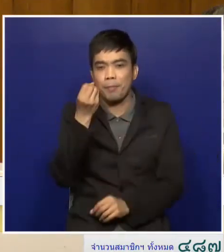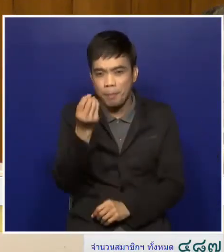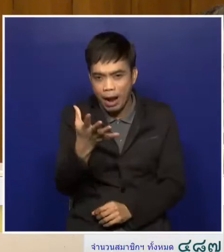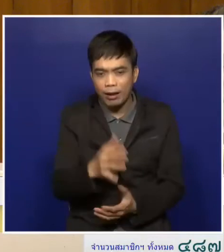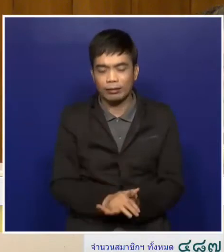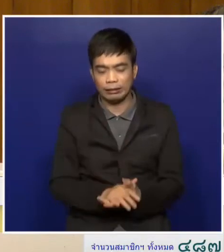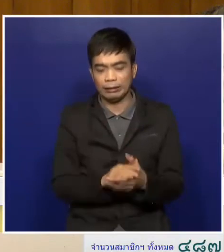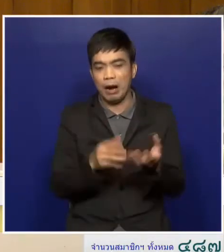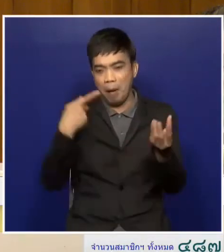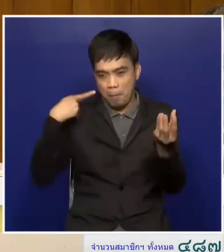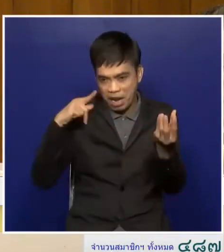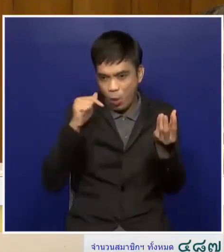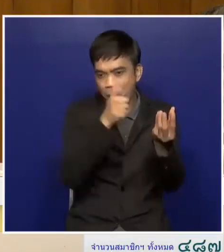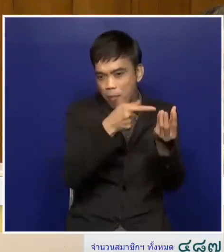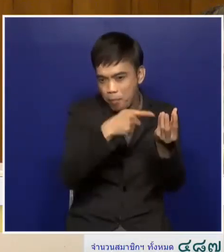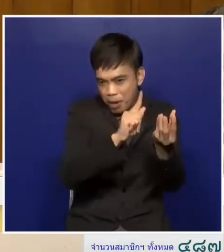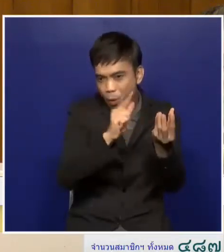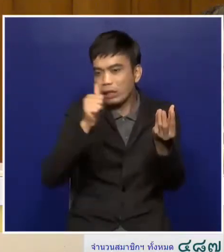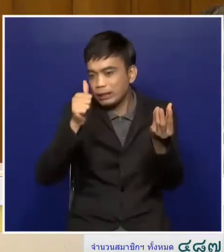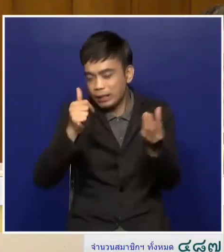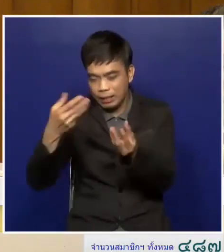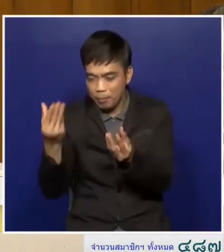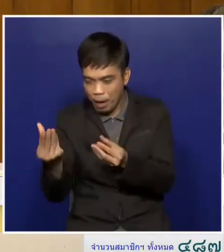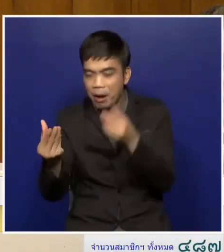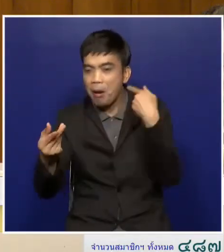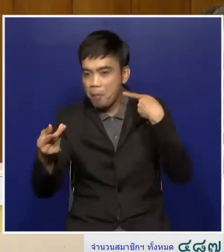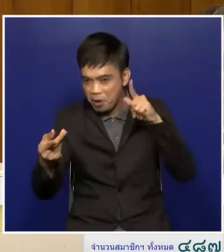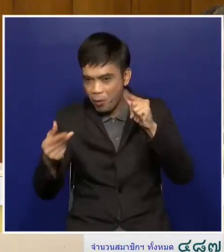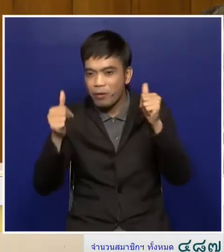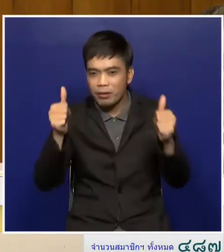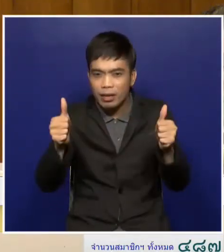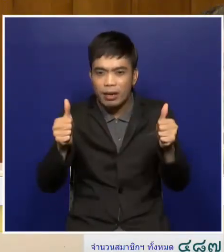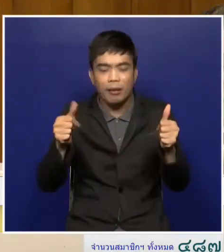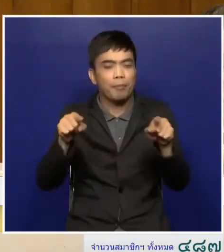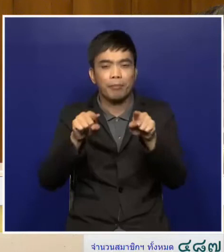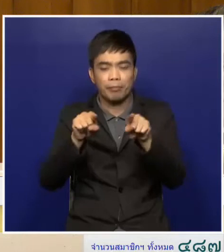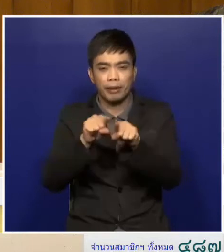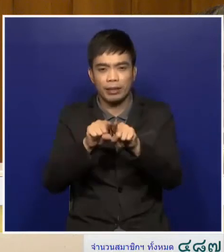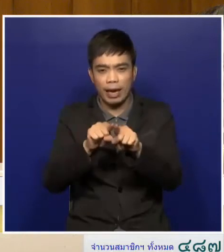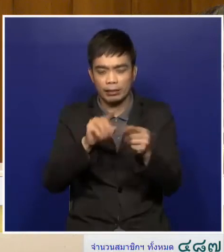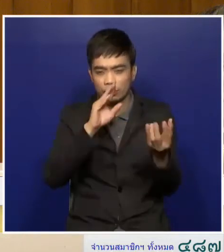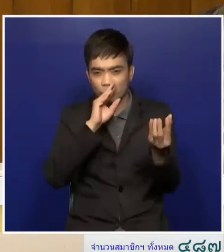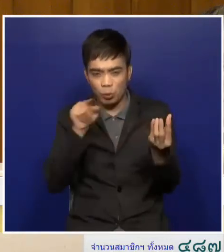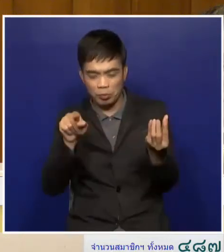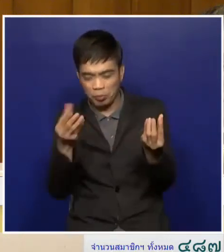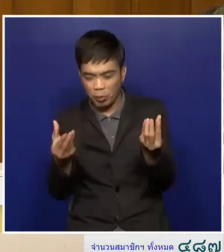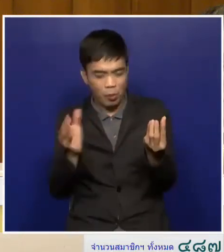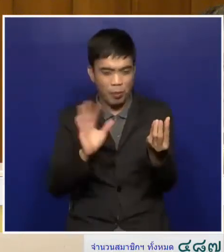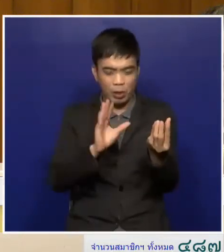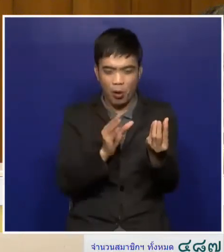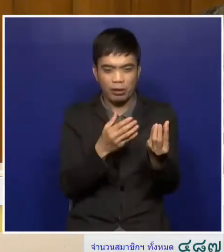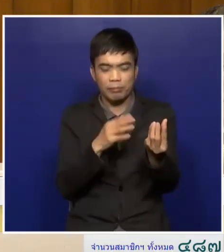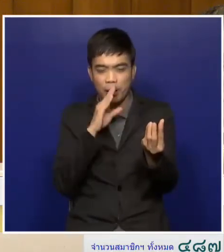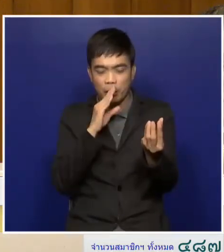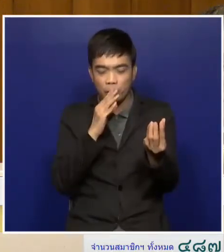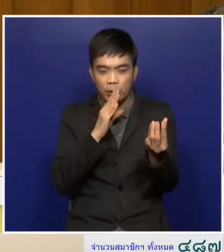สารเห่านี้มันออกรษ์ดยที่ไมจำเป็นจะต้องมีปริมาณมากแล